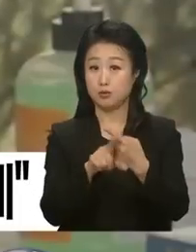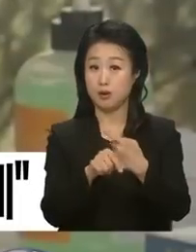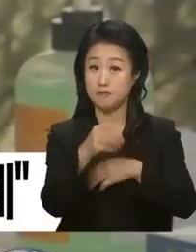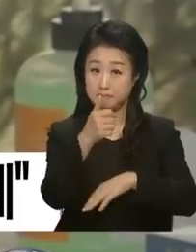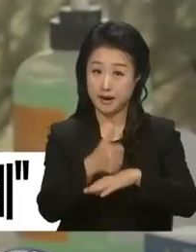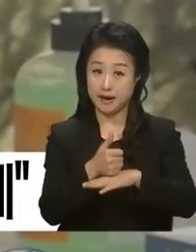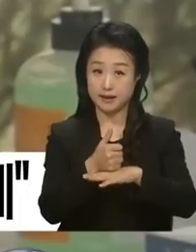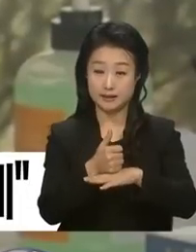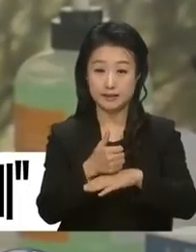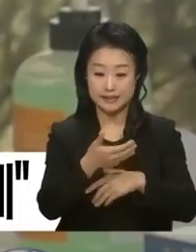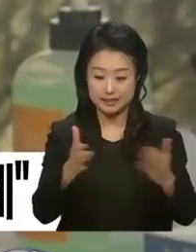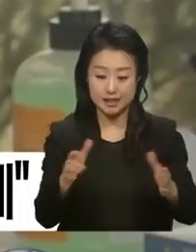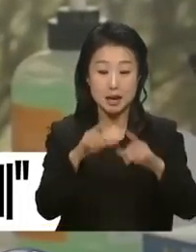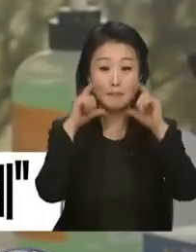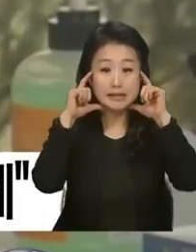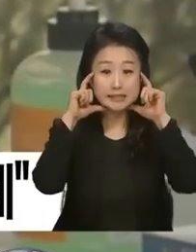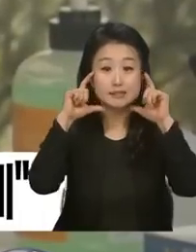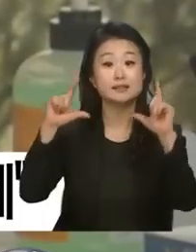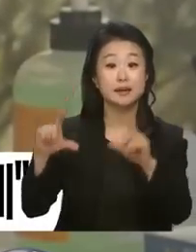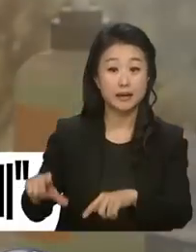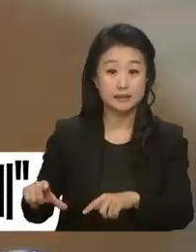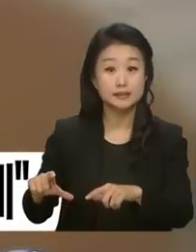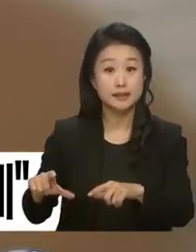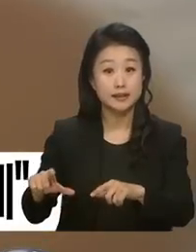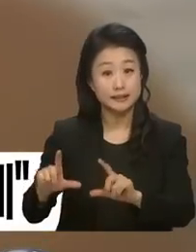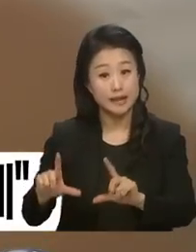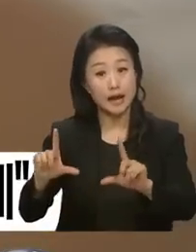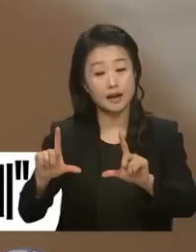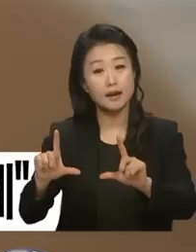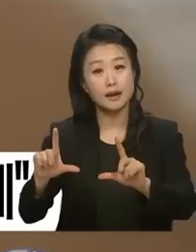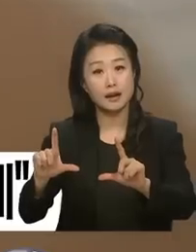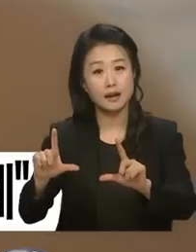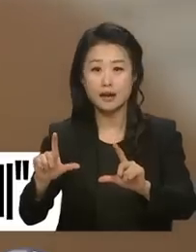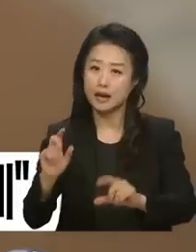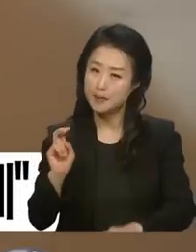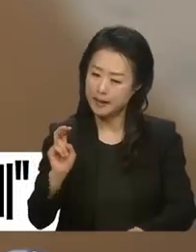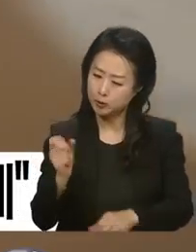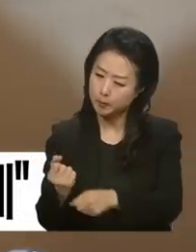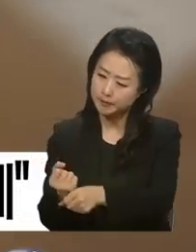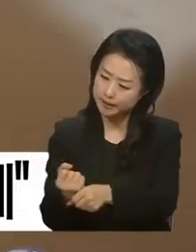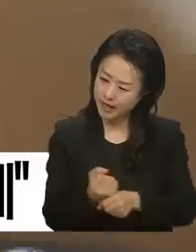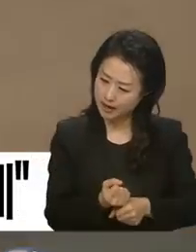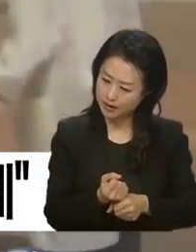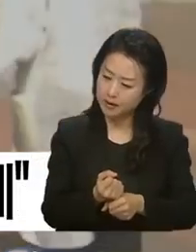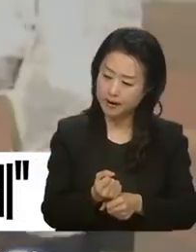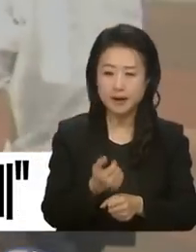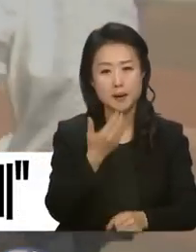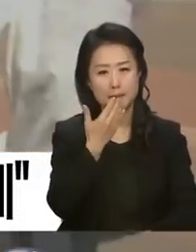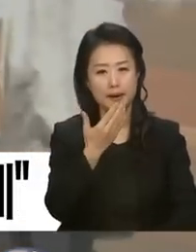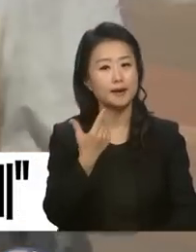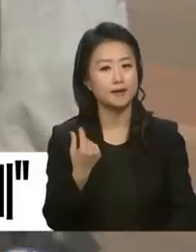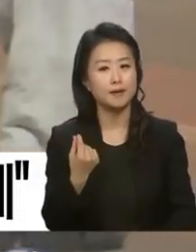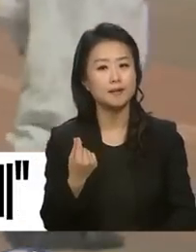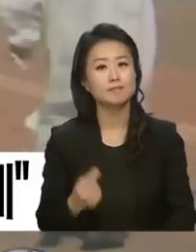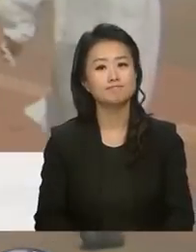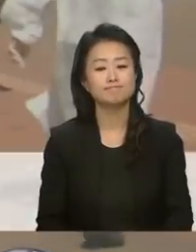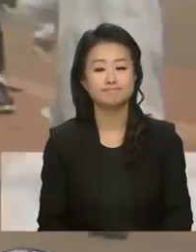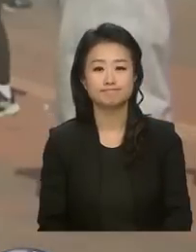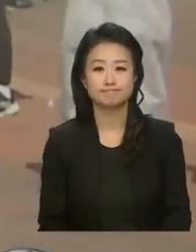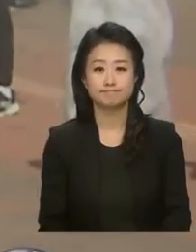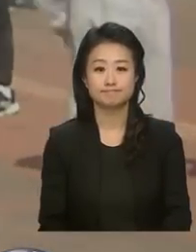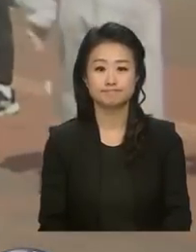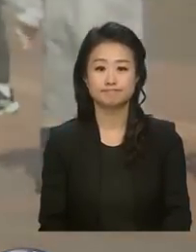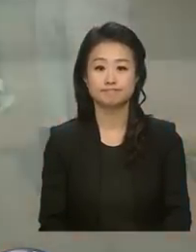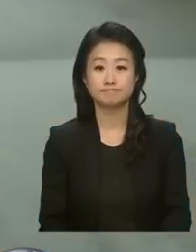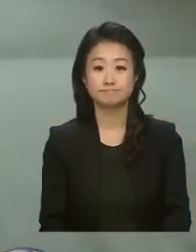말로 예상되는 실내 마스크 의무 해제 시점을 인위적인 노력으로 더 앞당길 수도 있을 거란 전망이 나왔습니다. 기정훈